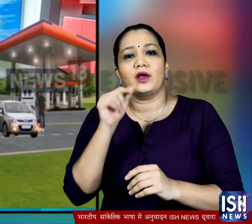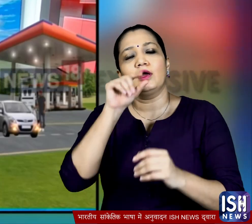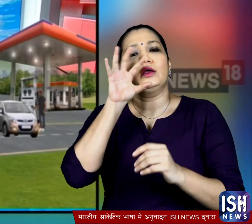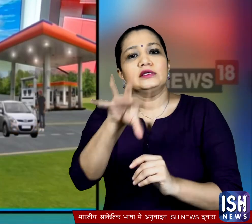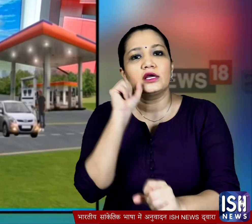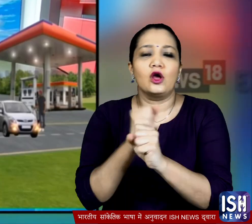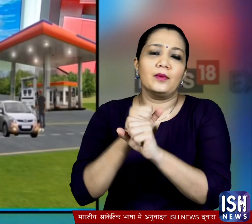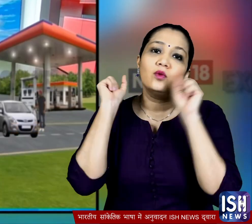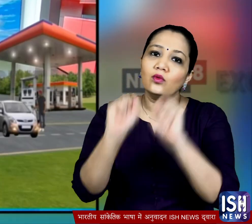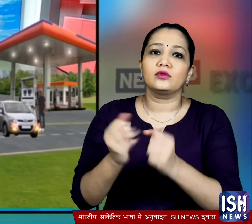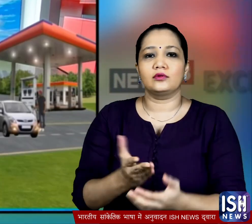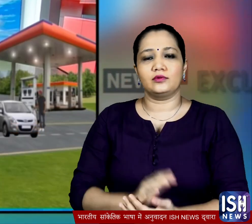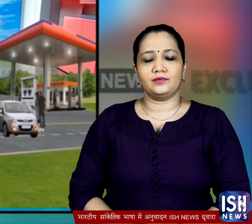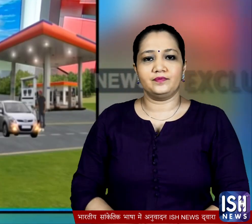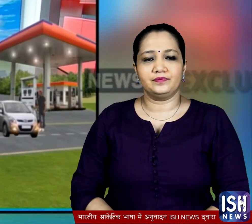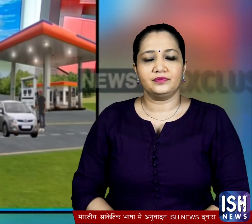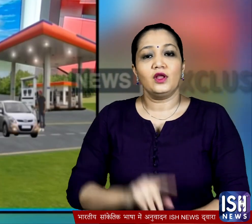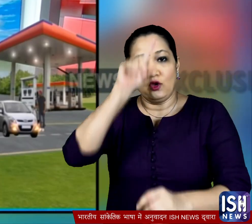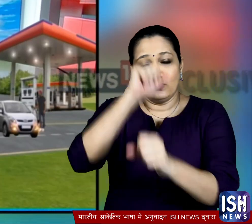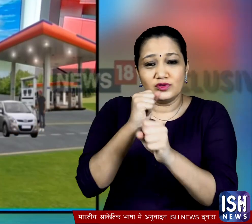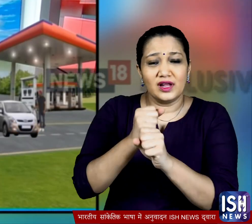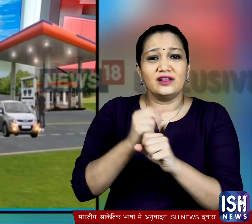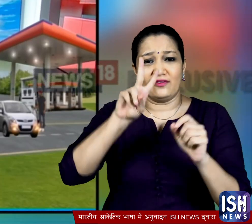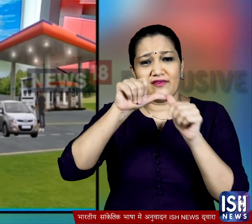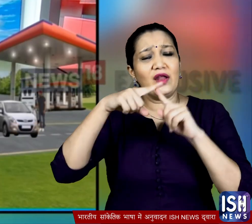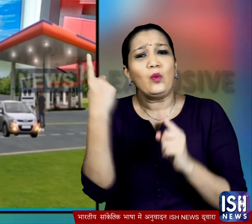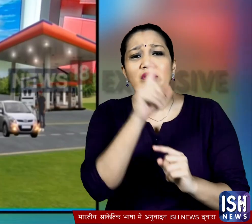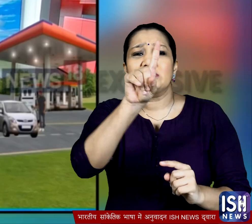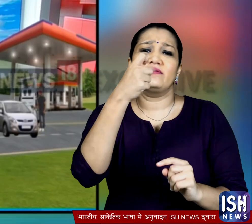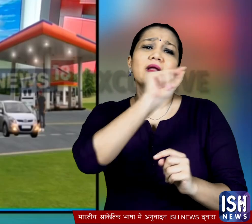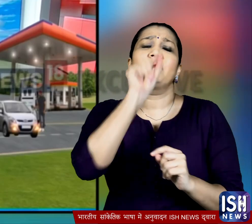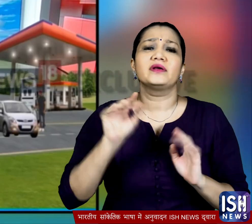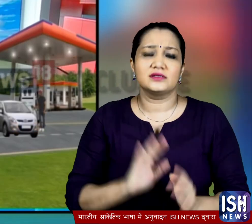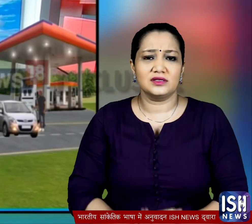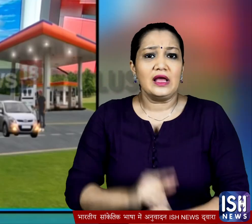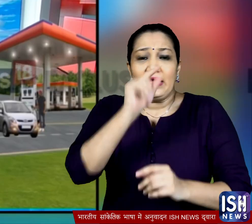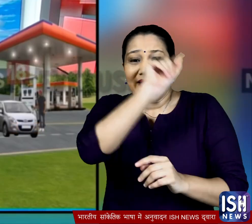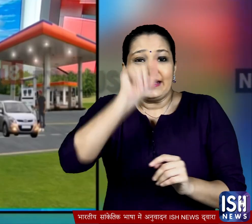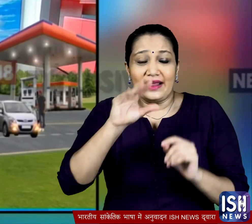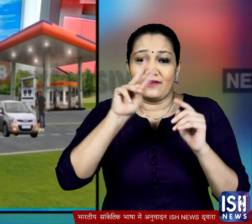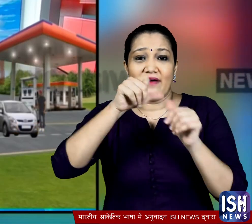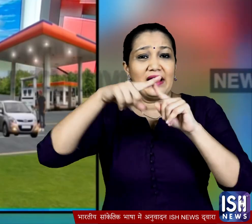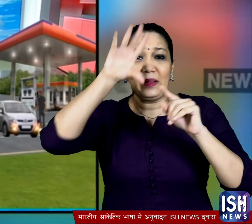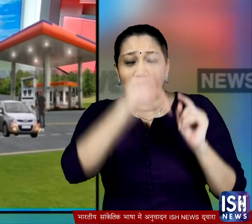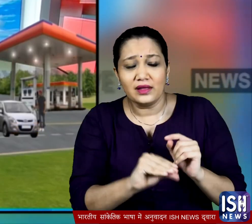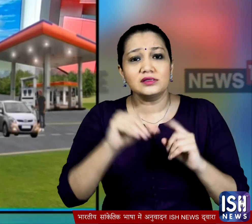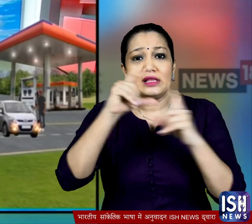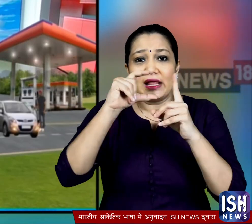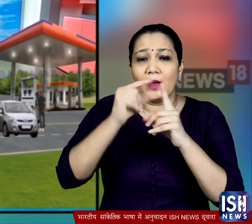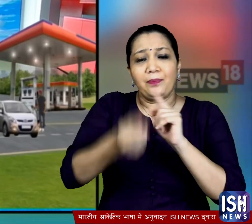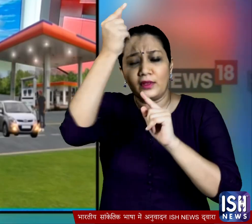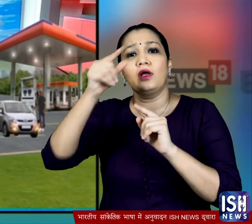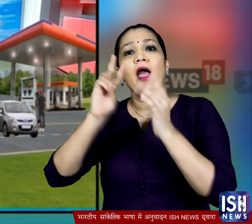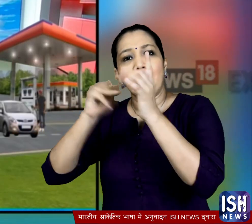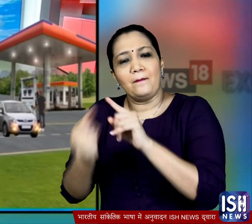राज्य सरकार के पास वैट के रूप में, जबकि गुजरात में पेट्रोल पर वैट केवल 17%। कम टैक्स की वजह से गुजरात में पेट्रोल दिल्ली और मध्य